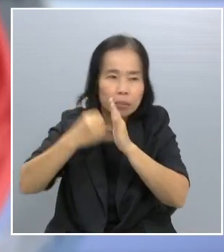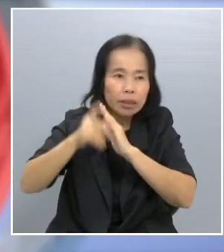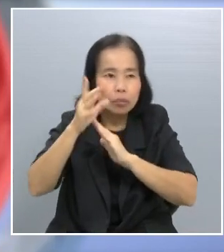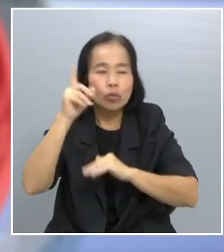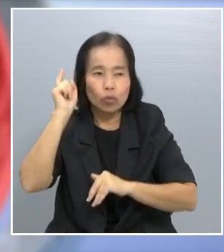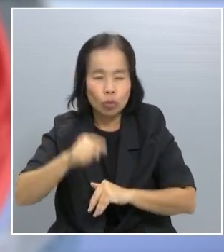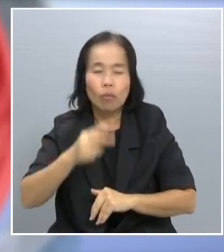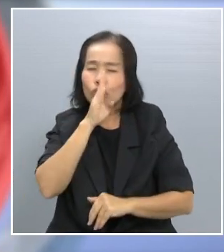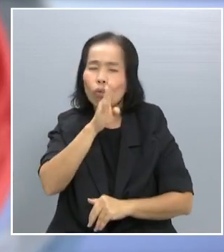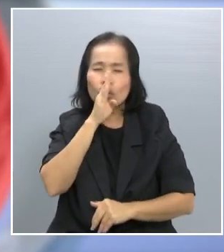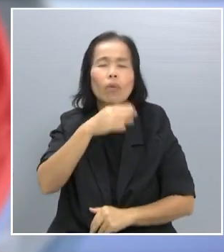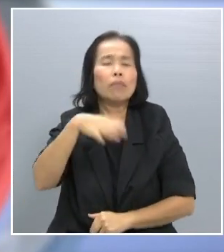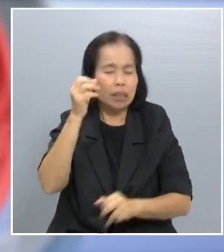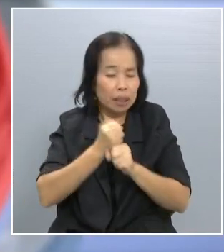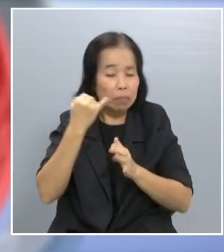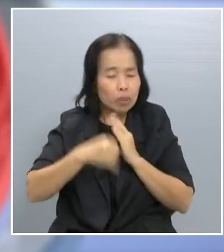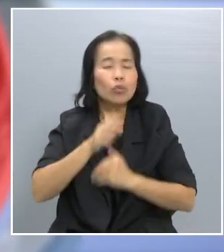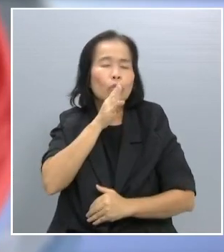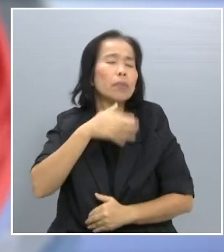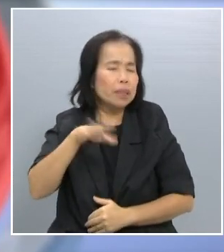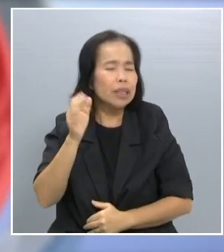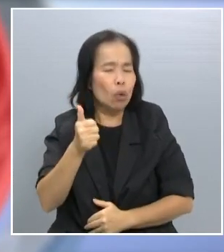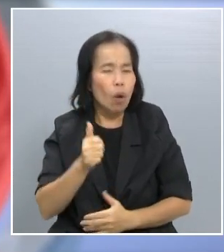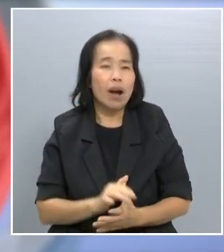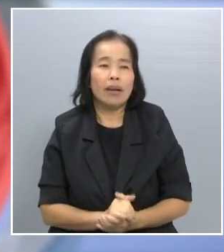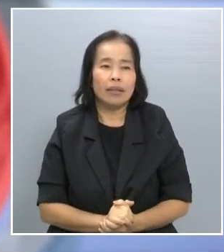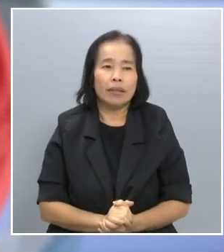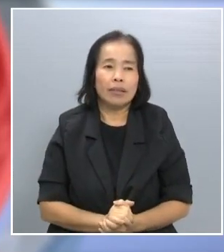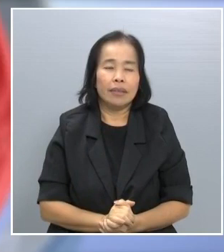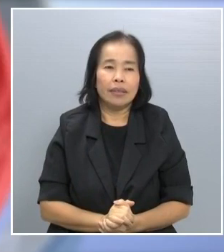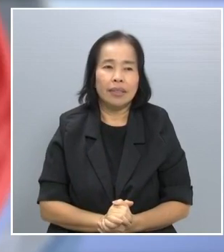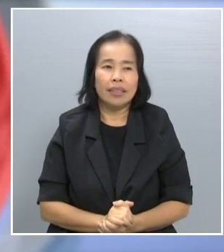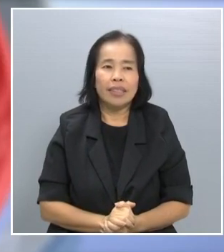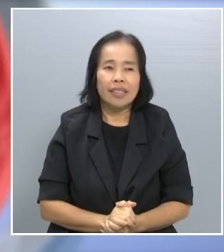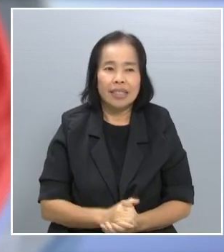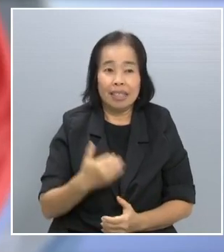ไปตรงไปตรงมาถูกไหมฮะเนี่ยนี่ฮีเลี่ยงนะ